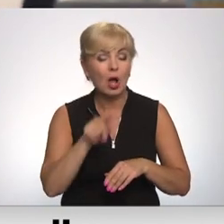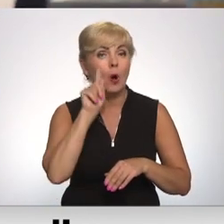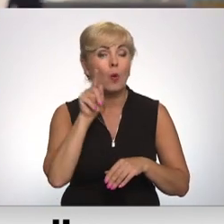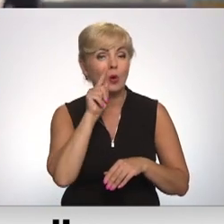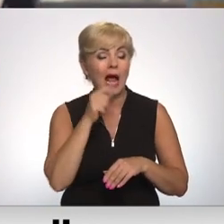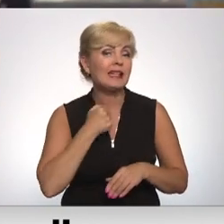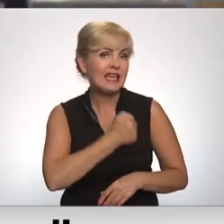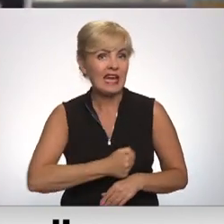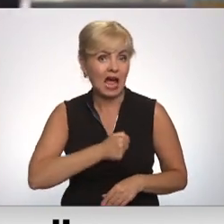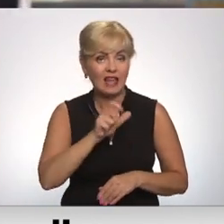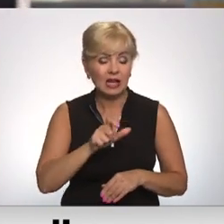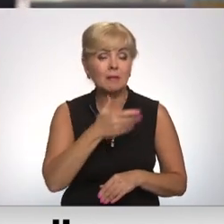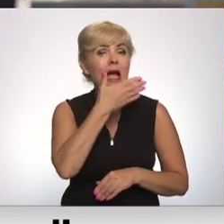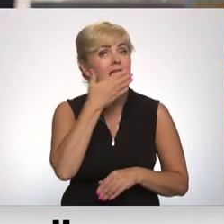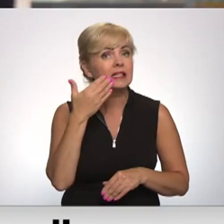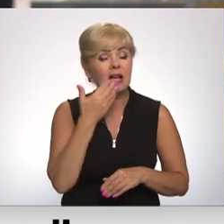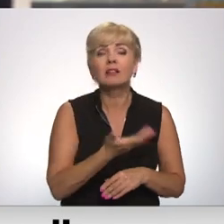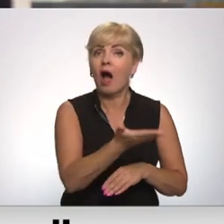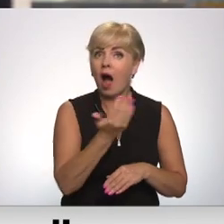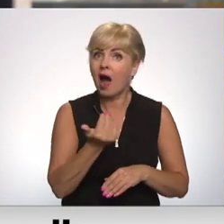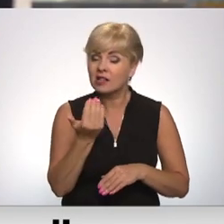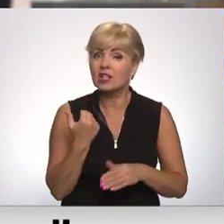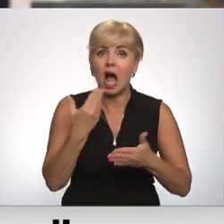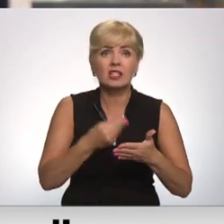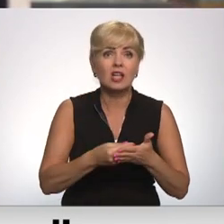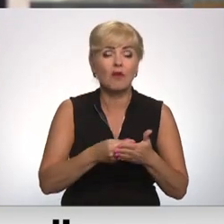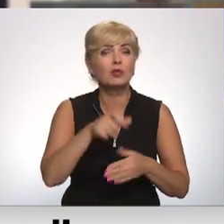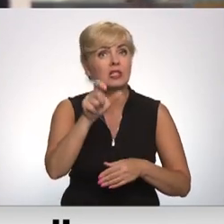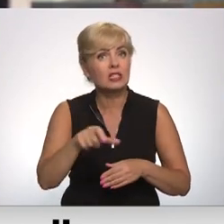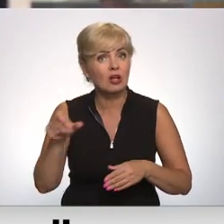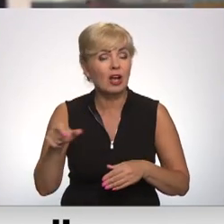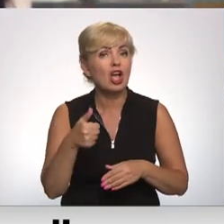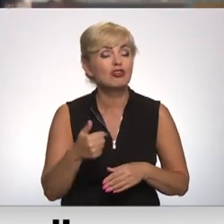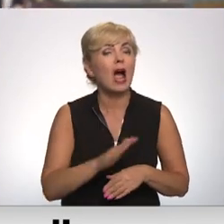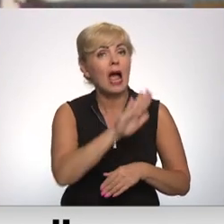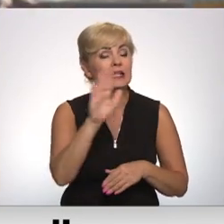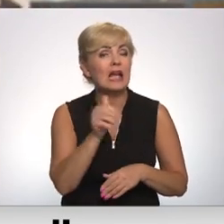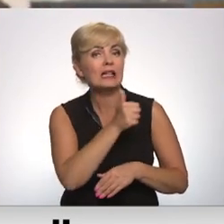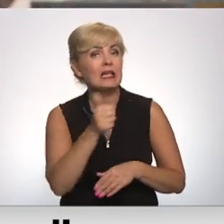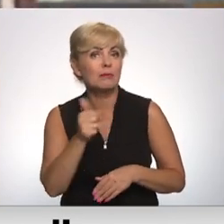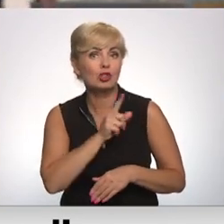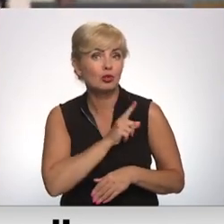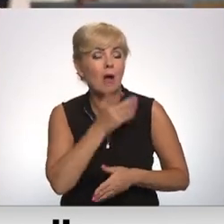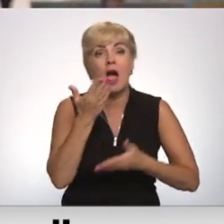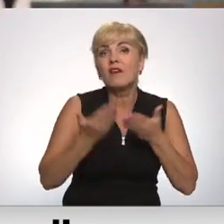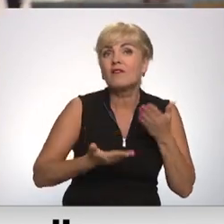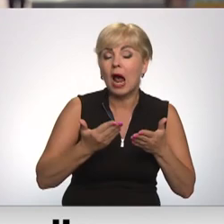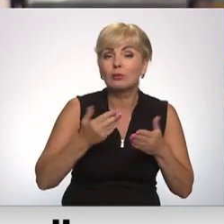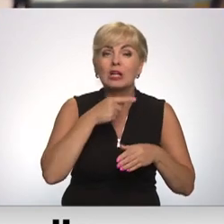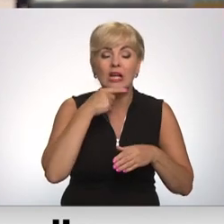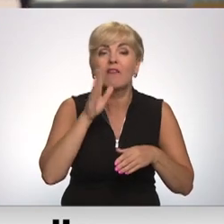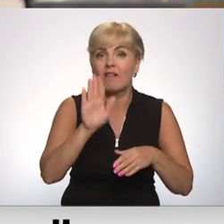ienaidniekam. Tādēļ viņš ļoti silti ir aicinājis savus cilvēkus šajā dienā būt īpaši uzmanīgiem, jo nav izslēgts, ka Krievija varētu īstenot